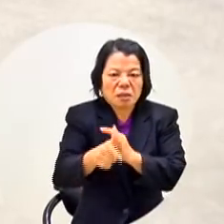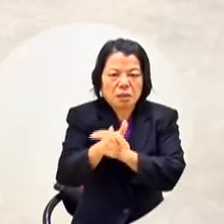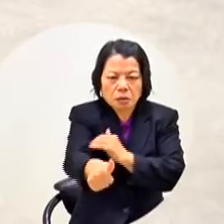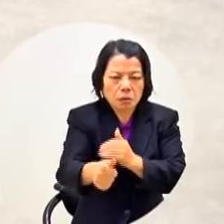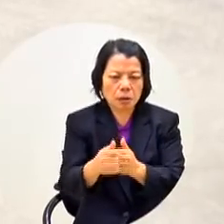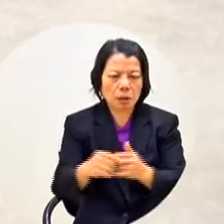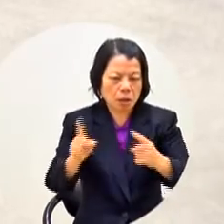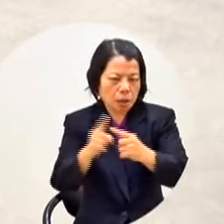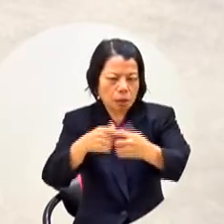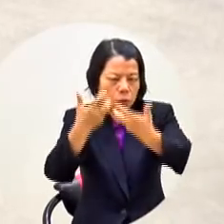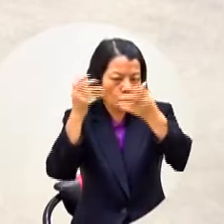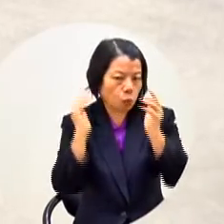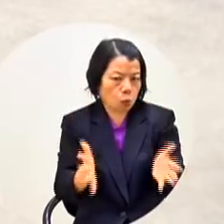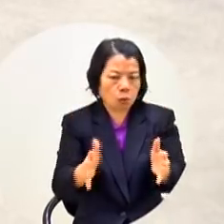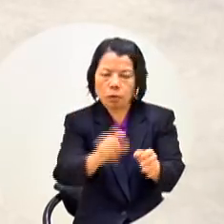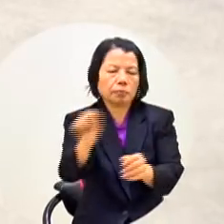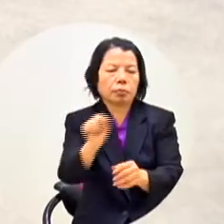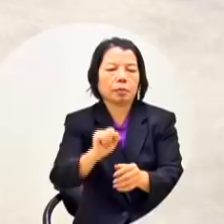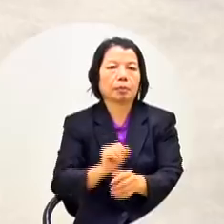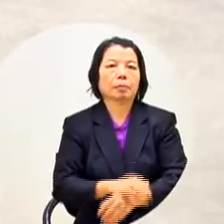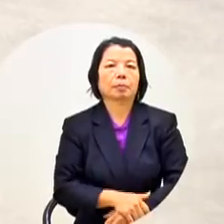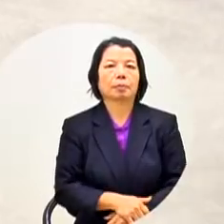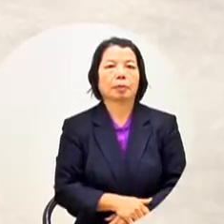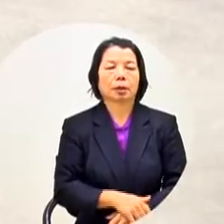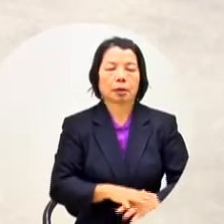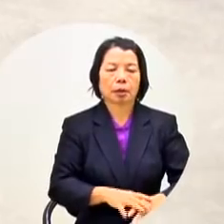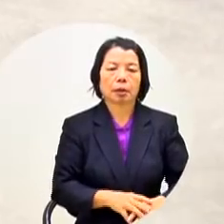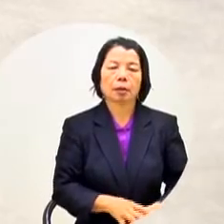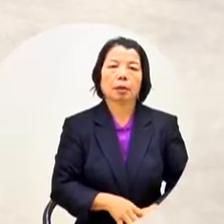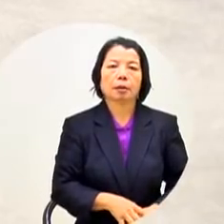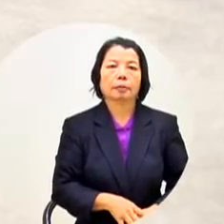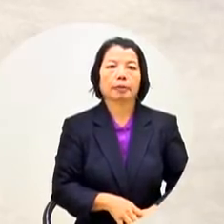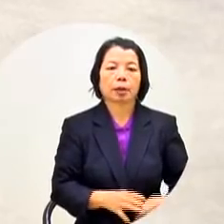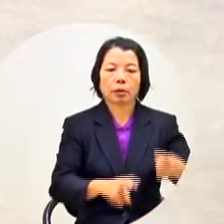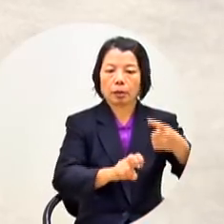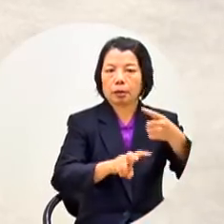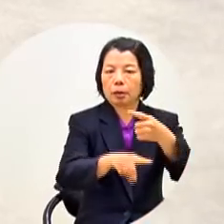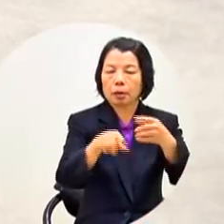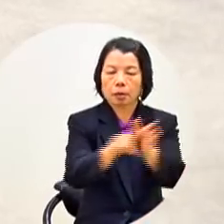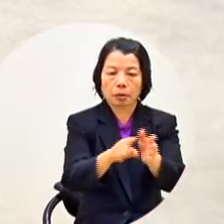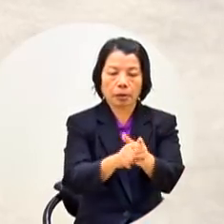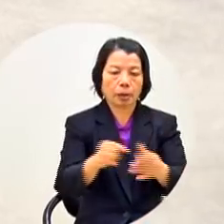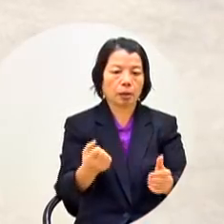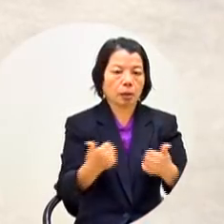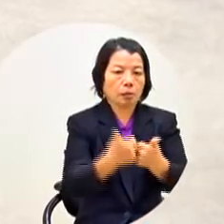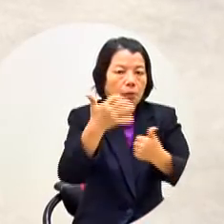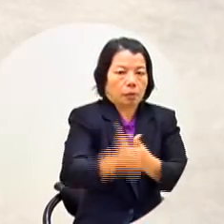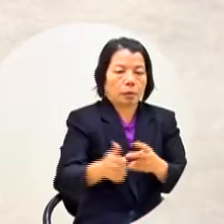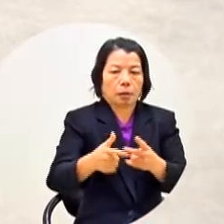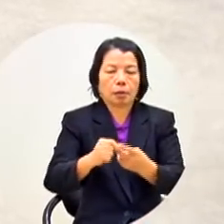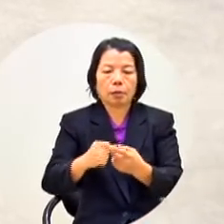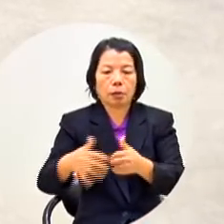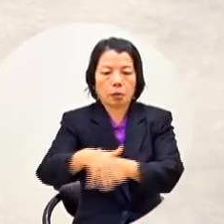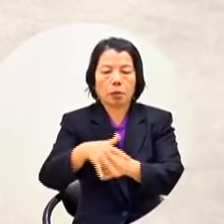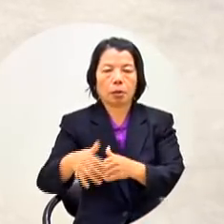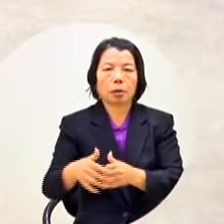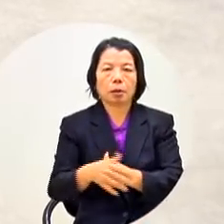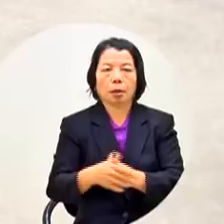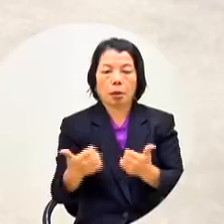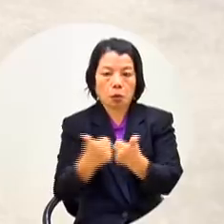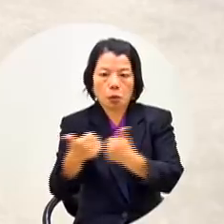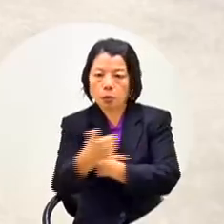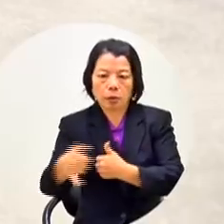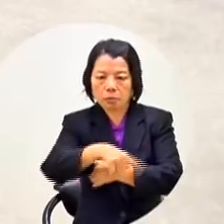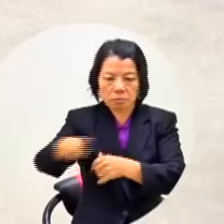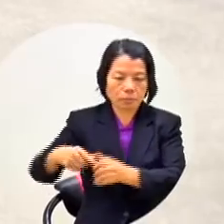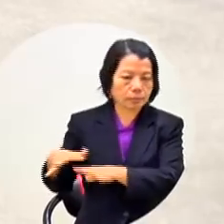在今年2月20号也由议长来率多院议员来勘察轻轨二阶，那期盼呢在降低整个交通影响跟损